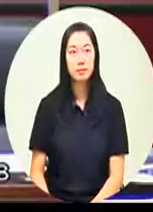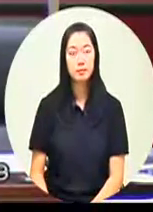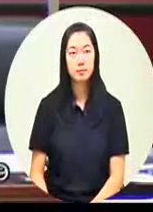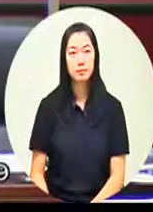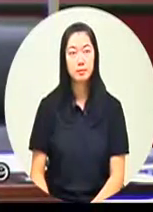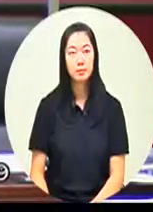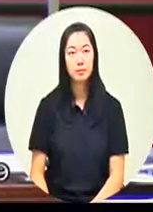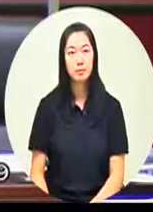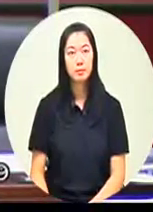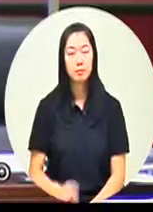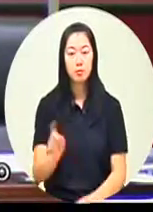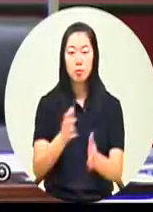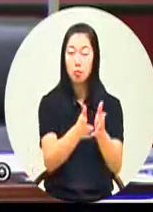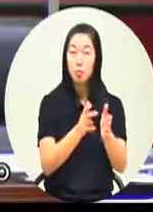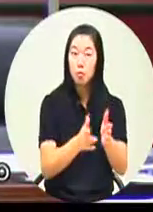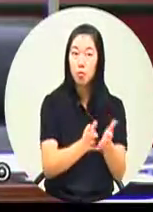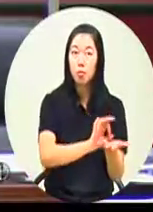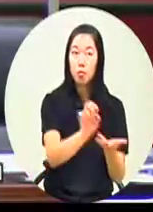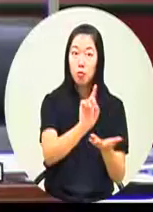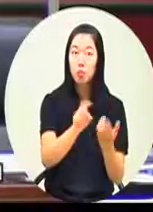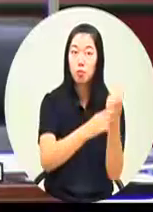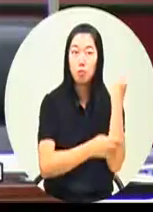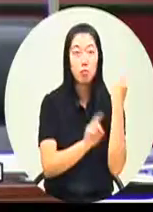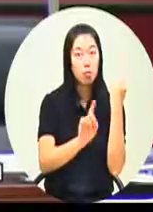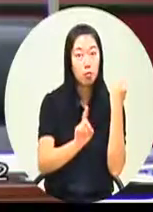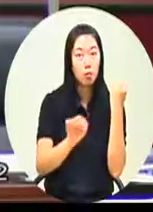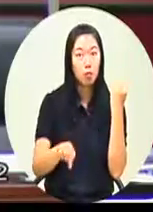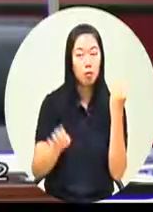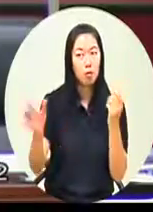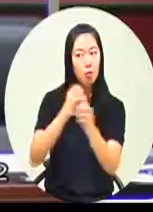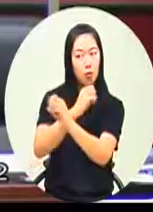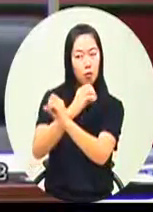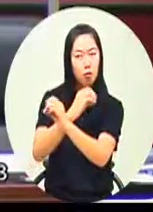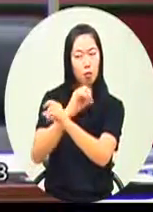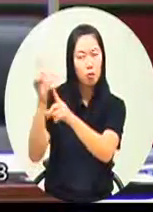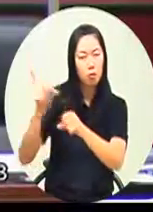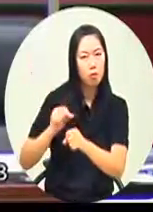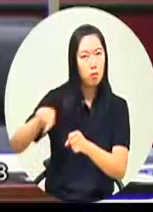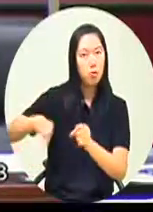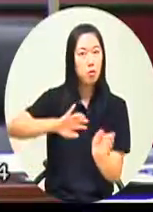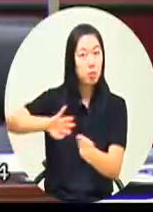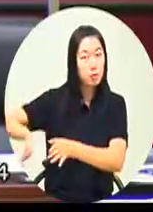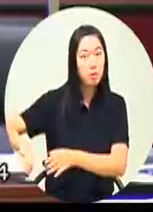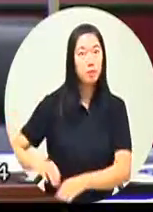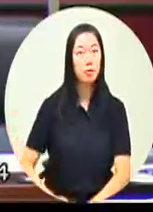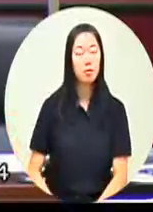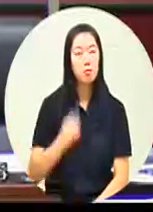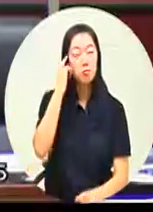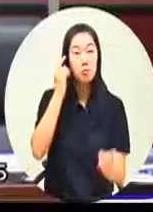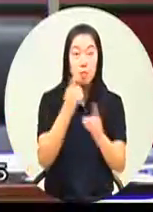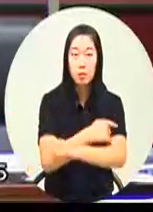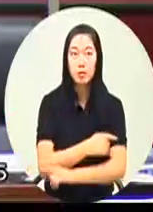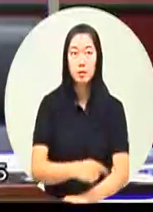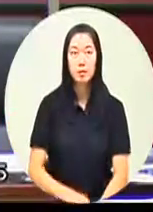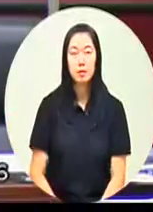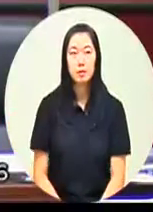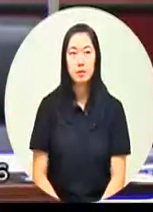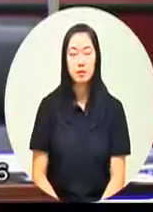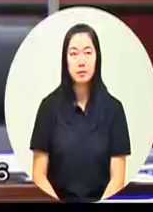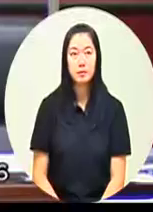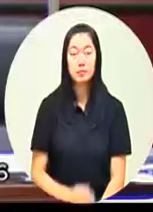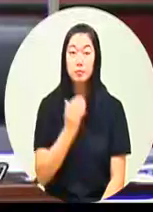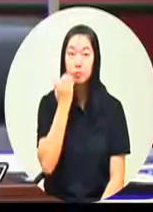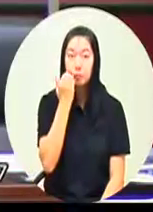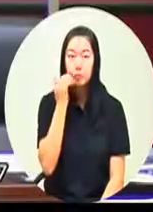运法。那火车呢是另外一套交通号志哦，火车是另外一套交通号志。换句话说呢，当你把